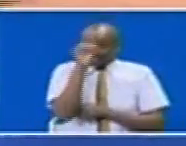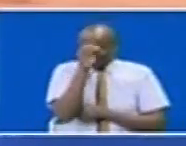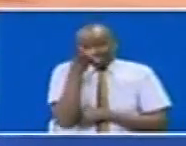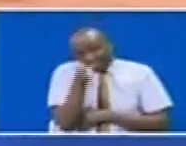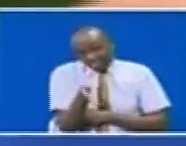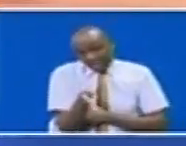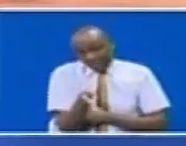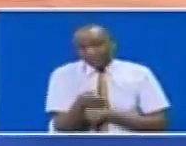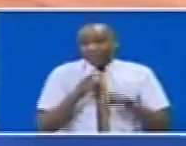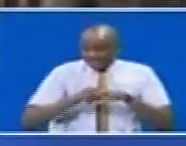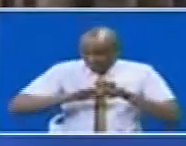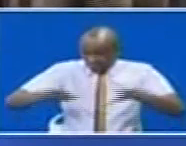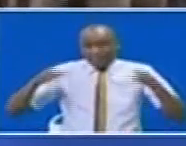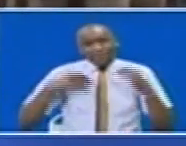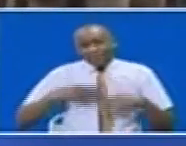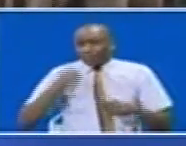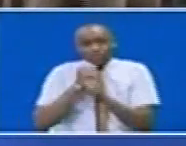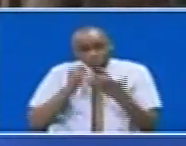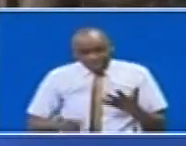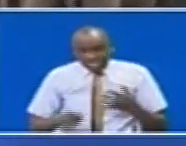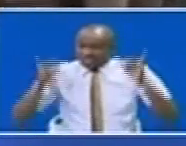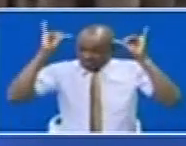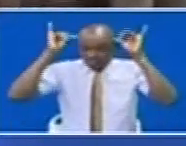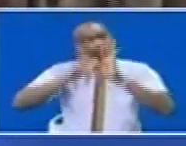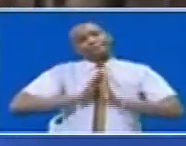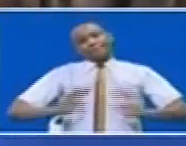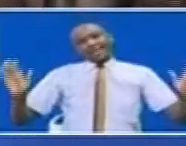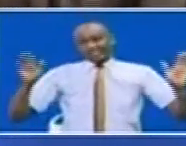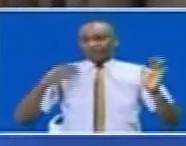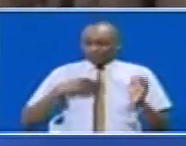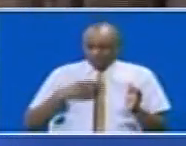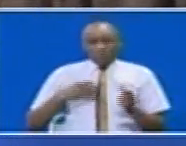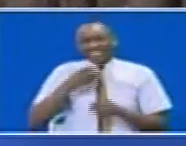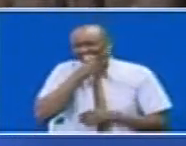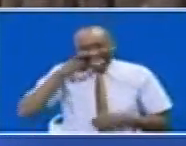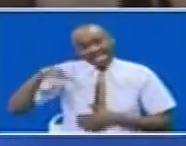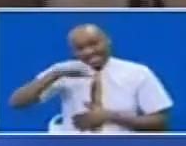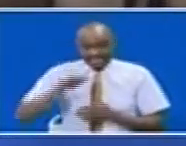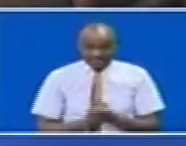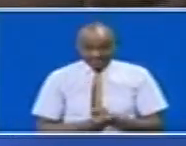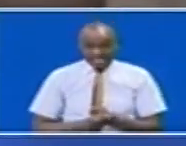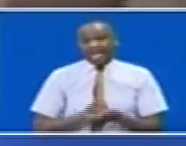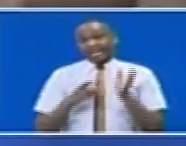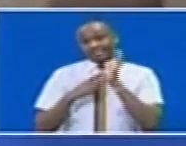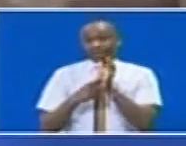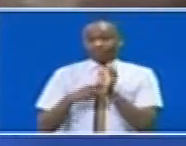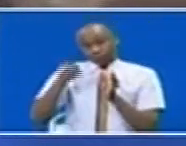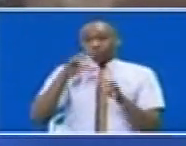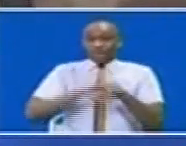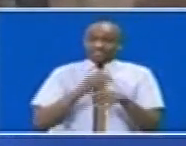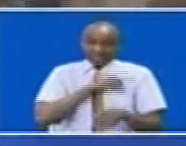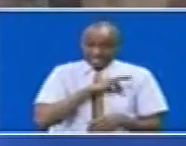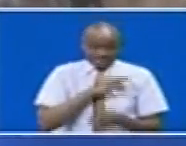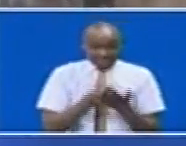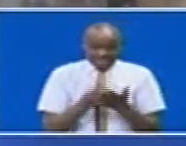mandhari yakiwalazimu wakazi kufuga mifugo wanayoweza kustahimili uzito wa mazingira haya kama kitega uchumi.